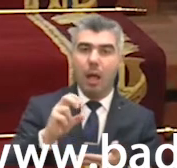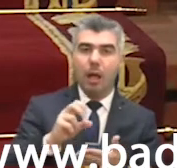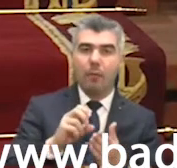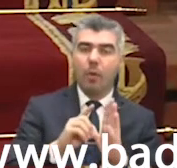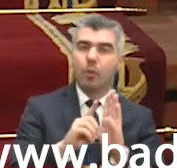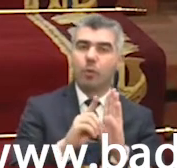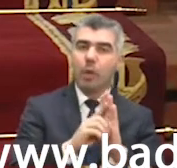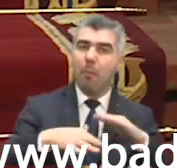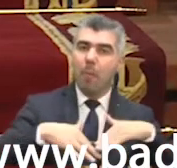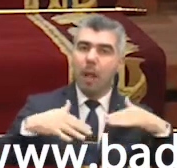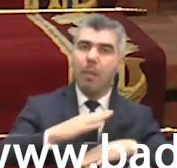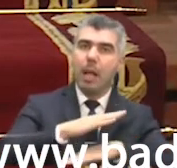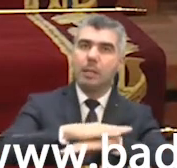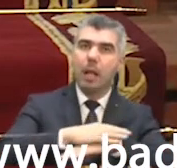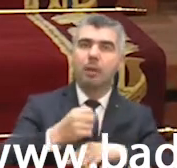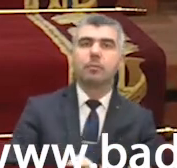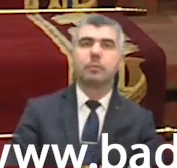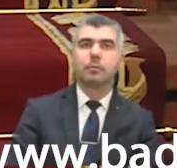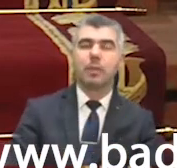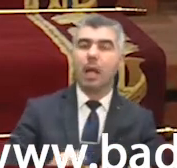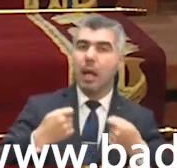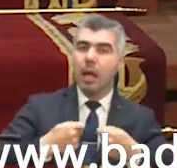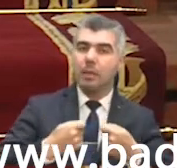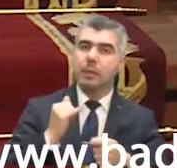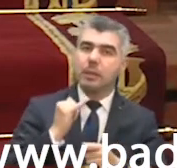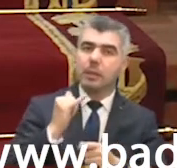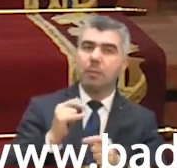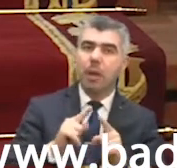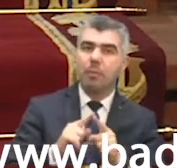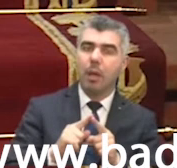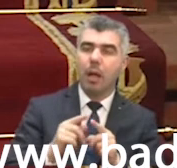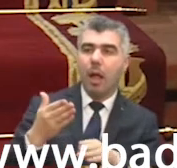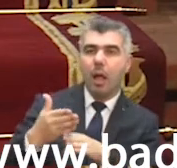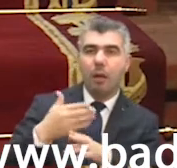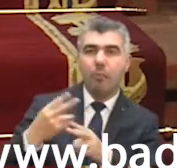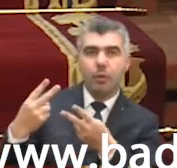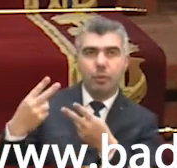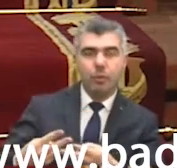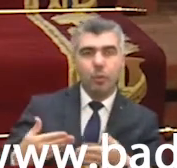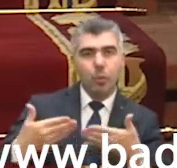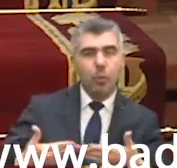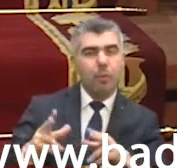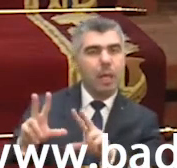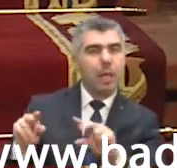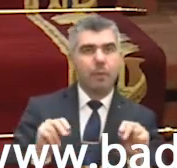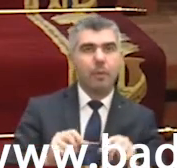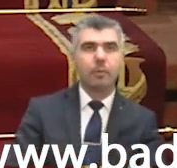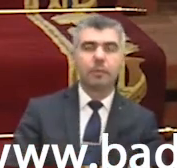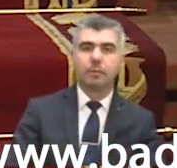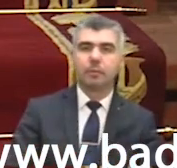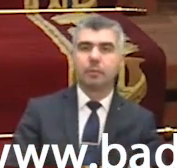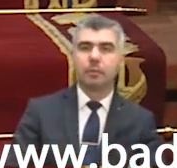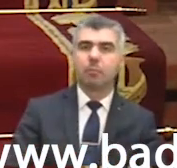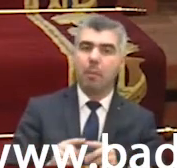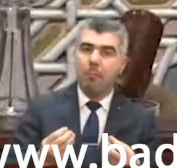المؤسسه التشريعيه خاصها تحترم، والسيد الرئيس كان كيحتج على الوزراء ملي ما كانوش كيحضروا، خاص يحتج عليهم حتى اليوم، ماشي لانك الان اصبحت